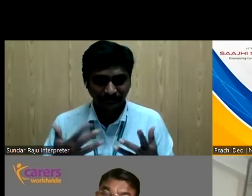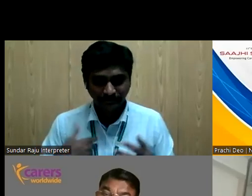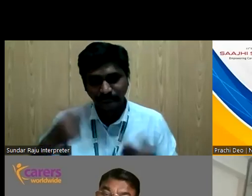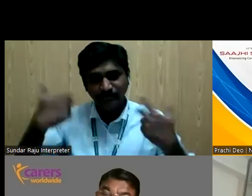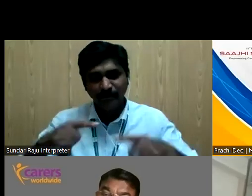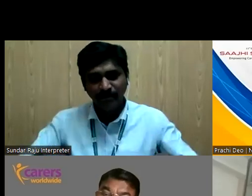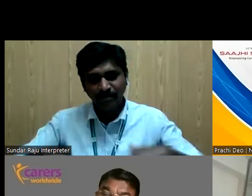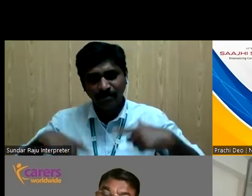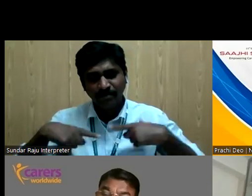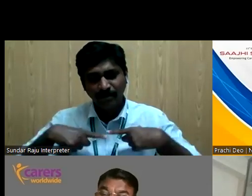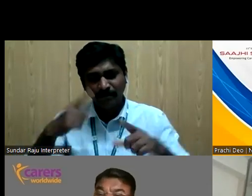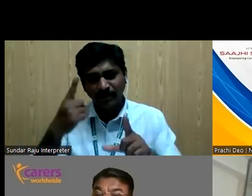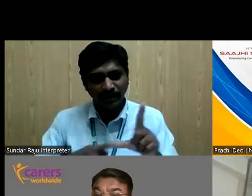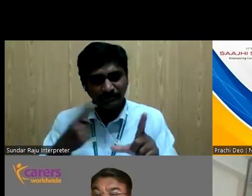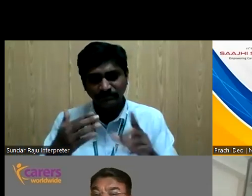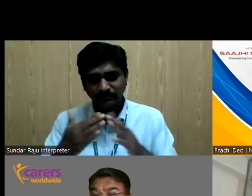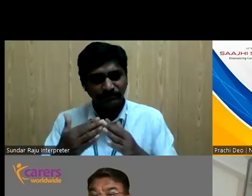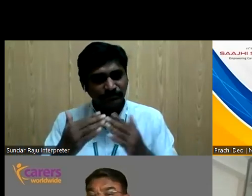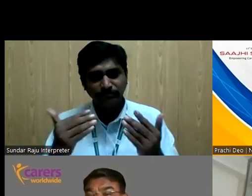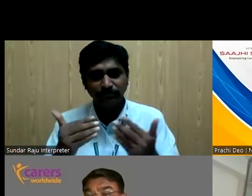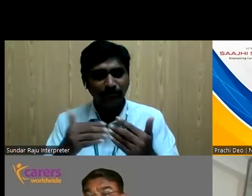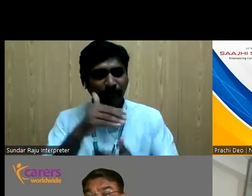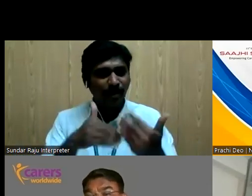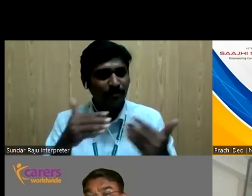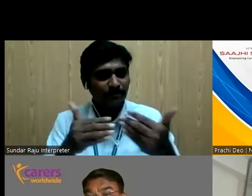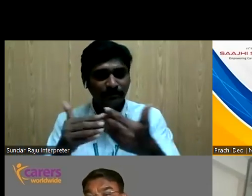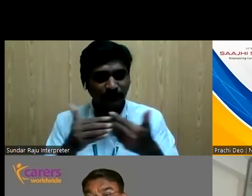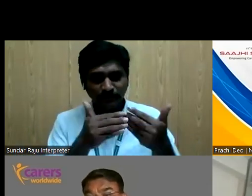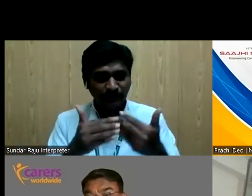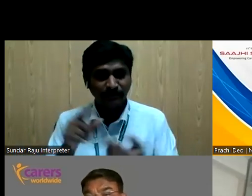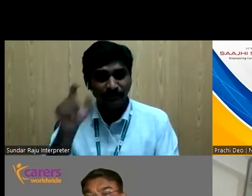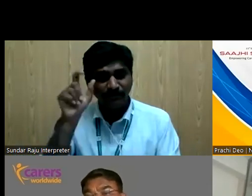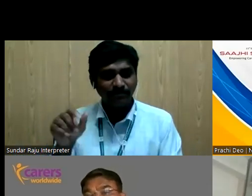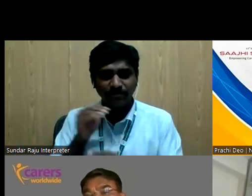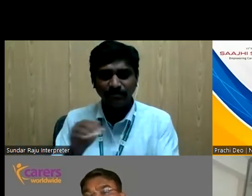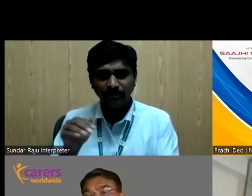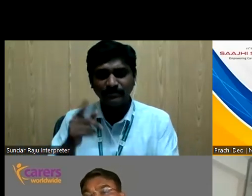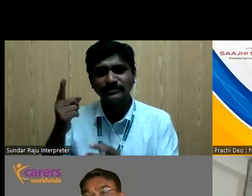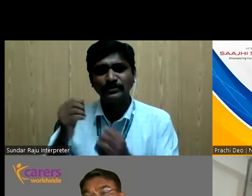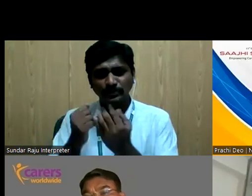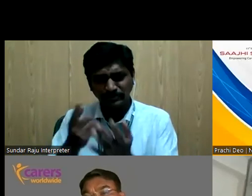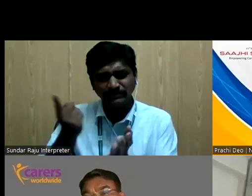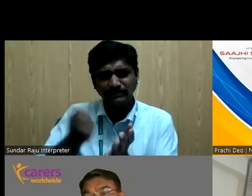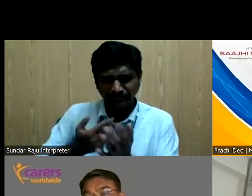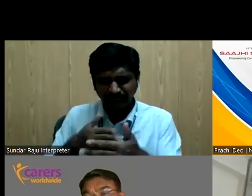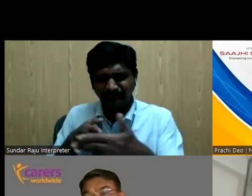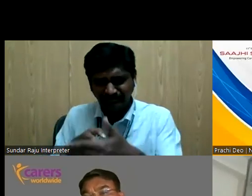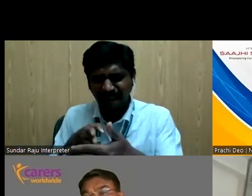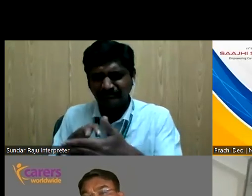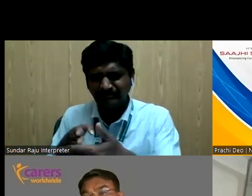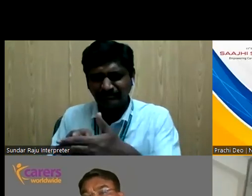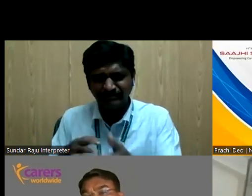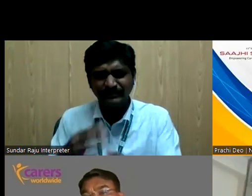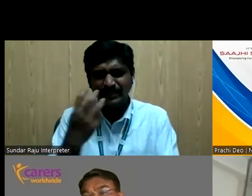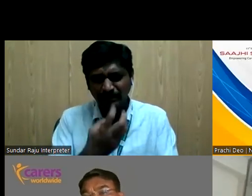मेरे एक साल से. मुझे उसको संभालने में बहुत दिक्कत आती है. स्कूल में चैलेंजेस हैं और अभी